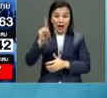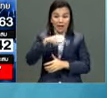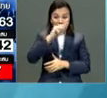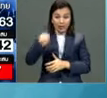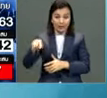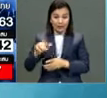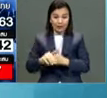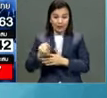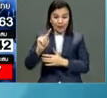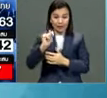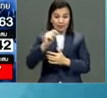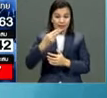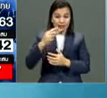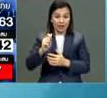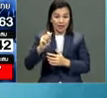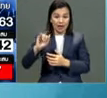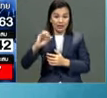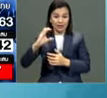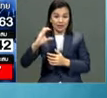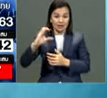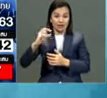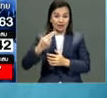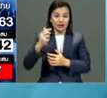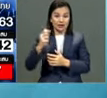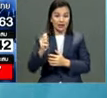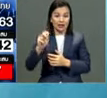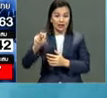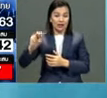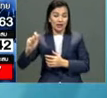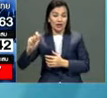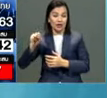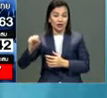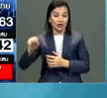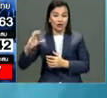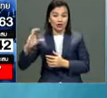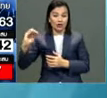www.cm pra.comna